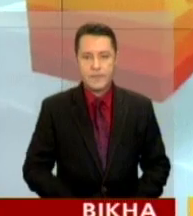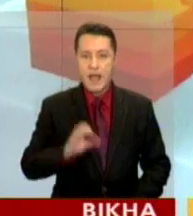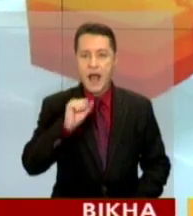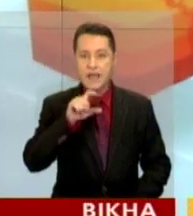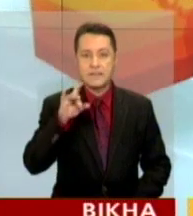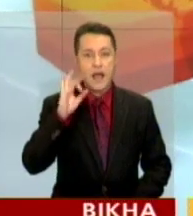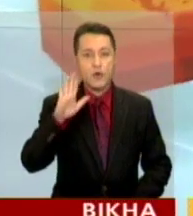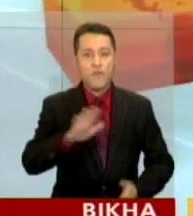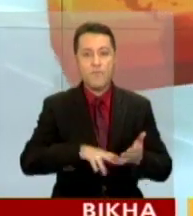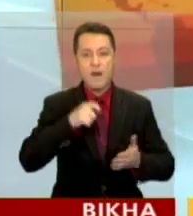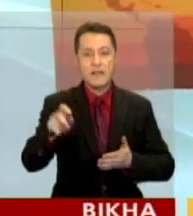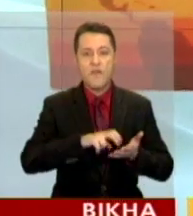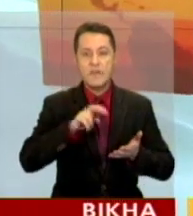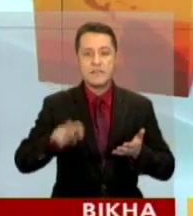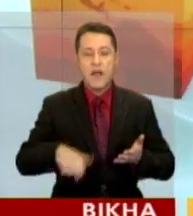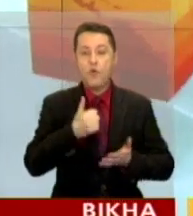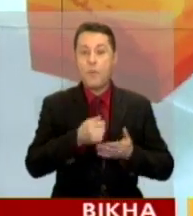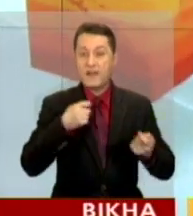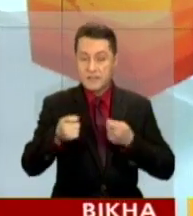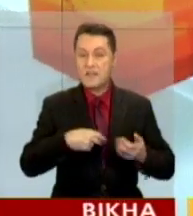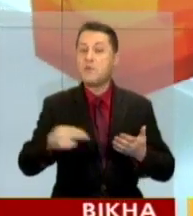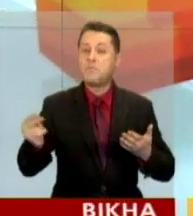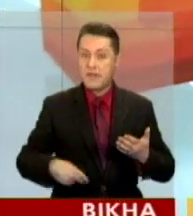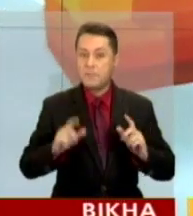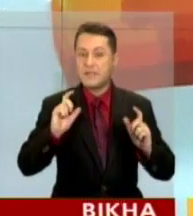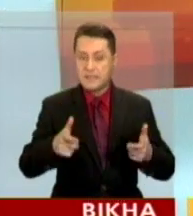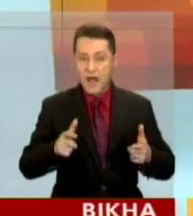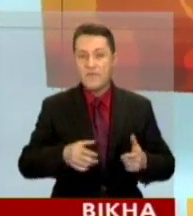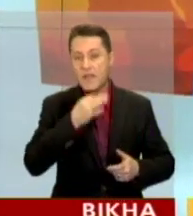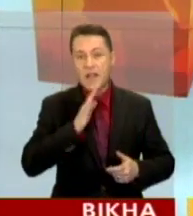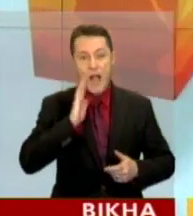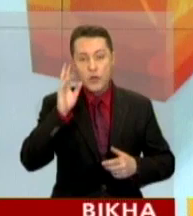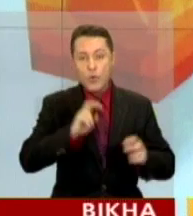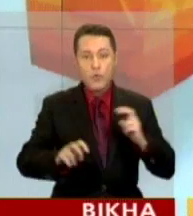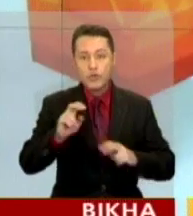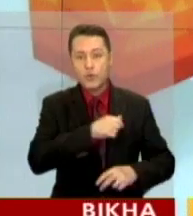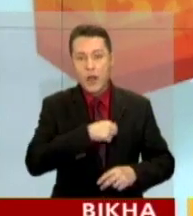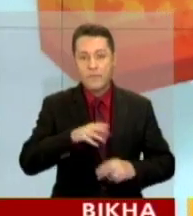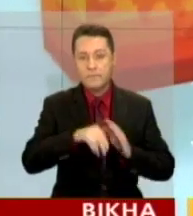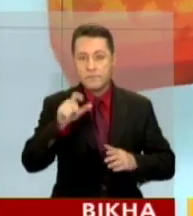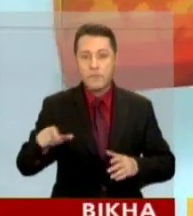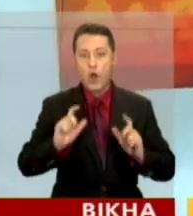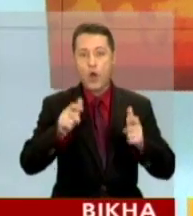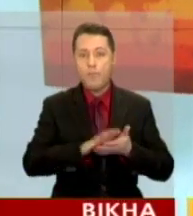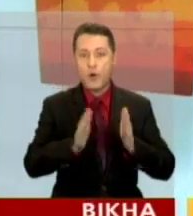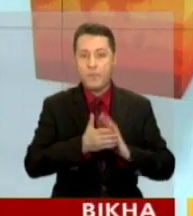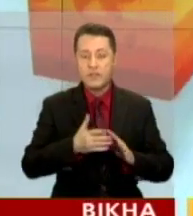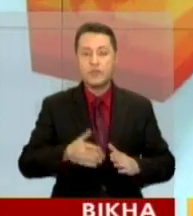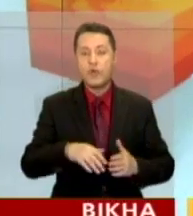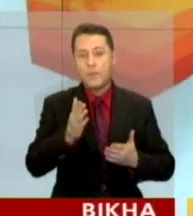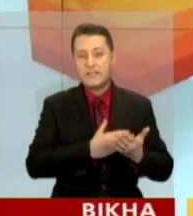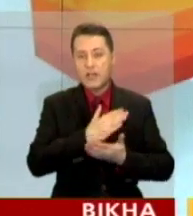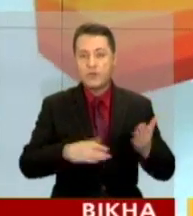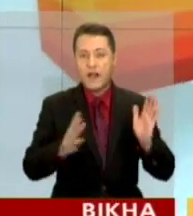Азаров подав у відставку, президент її підписав. Від самого ранку депутати в пошуках компромісу навіть скасували 9 скандальних законів,